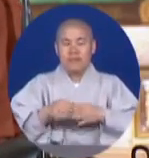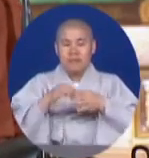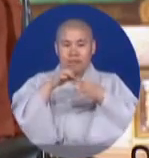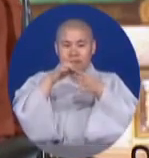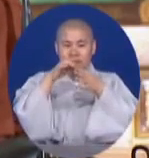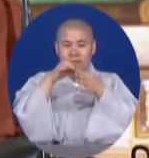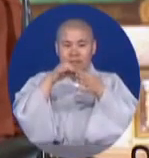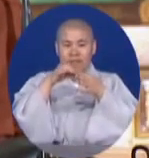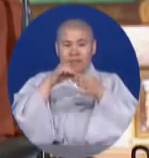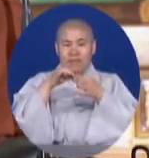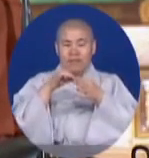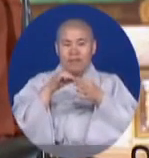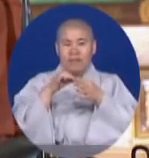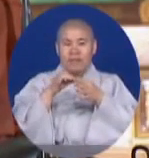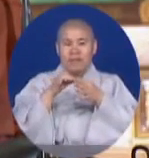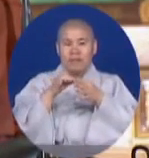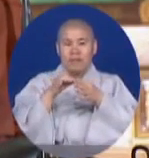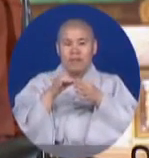첫째는